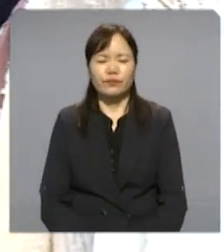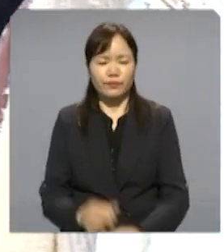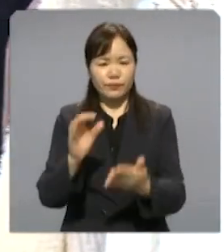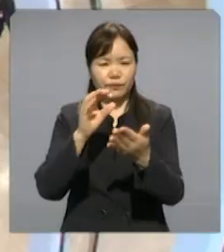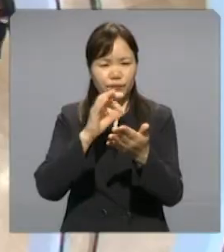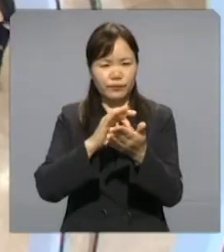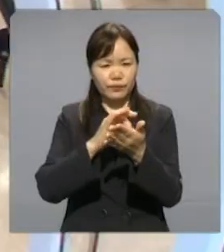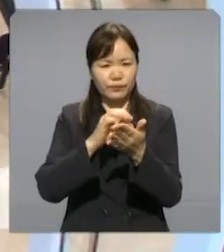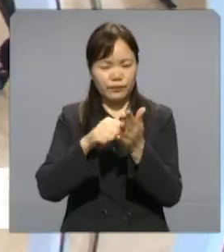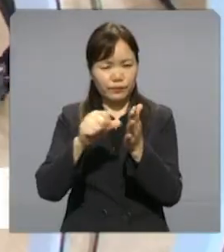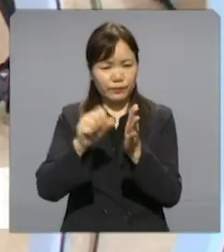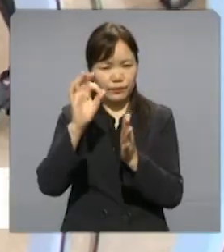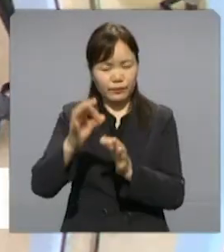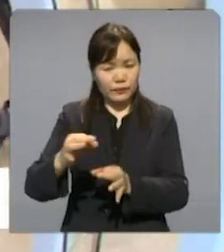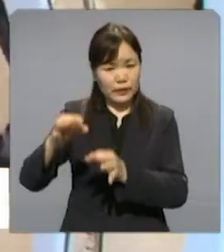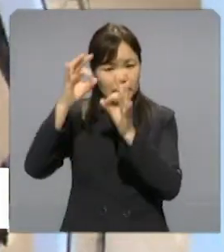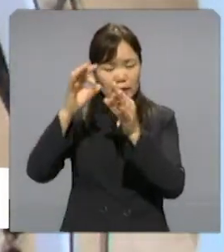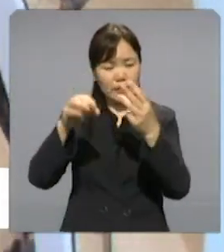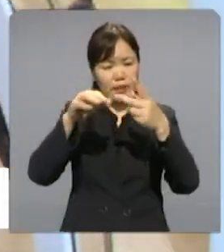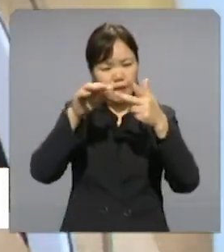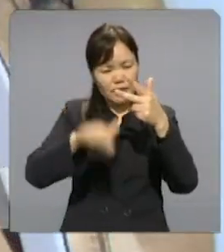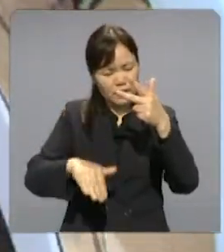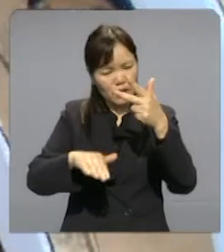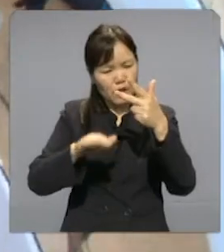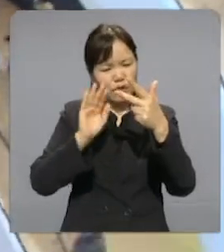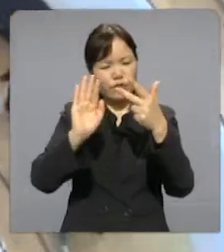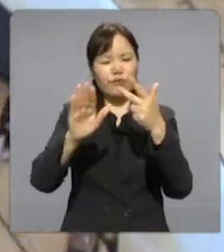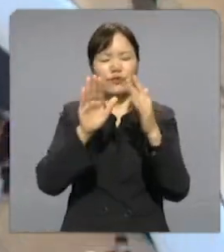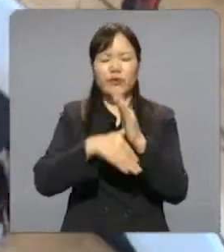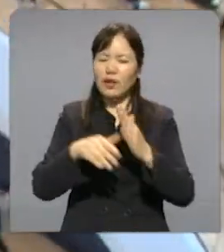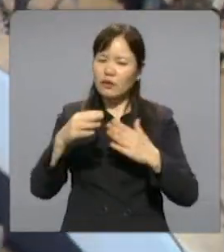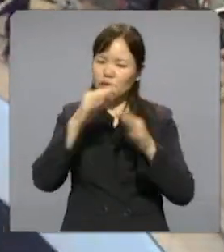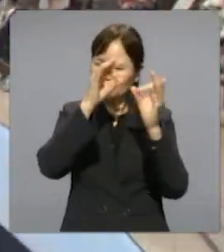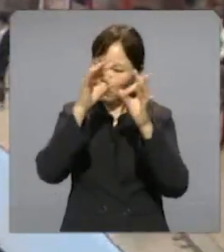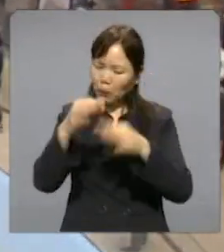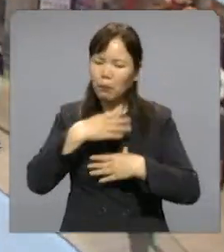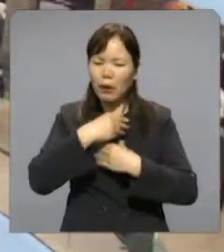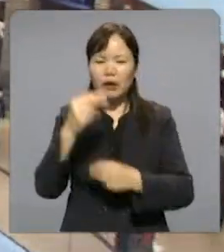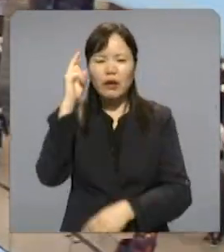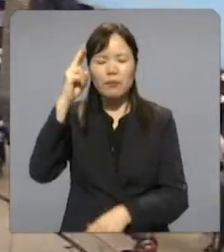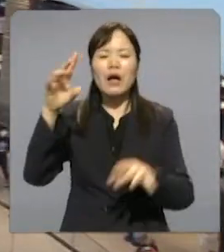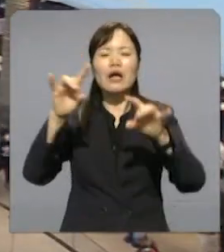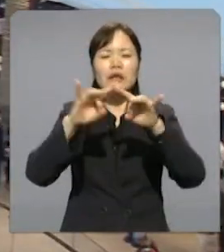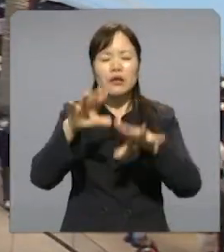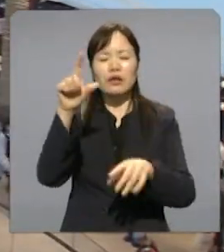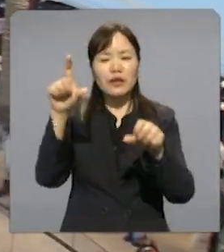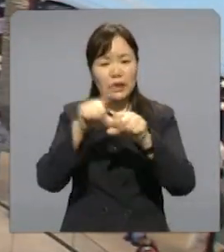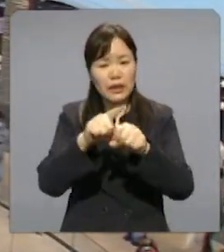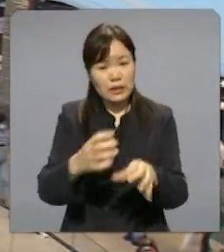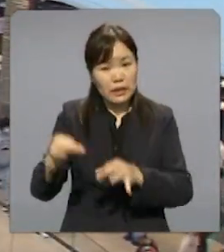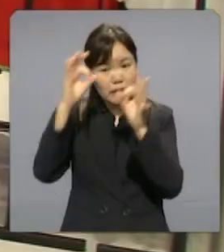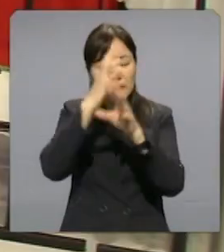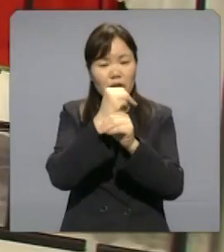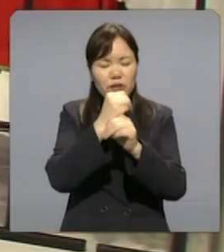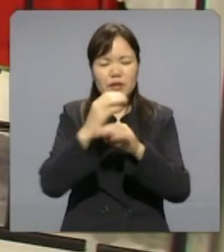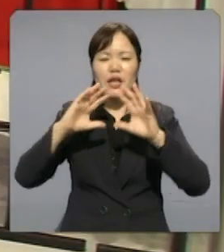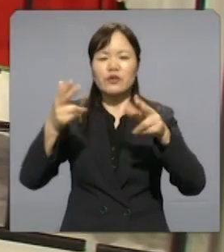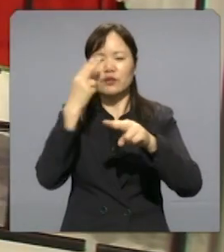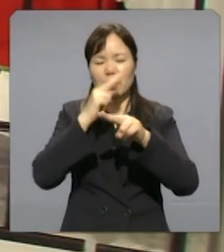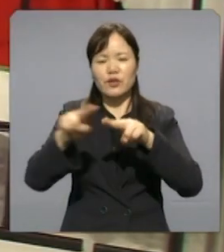소비자 물가 상승률이 하반기에는 안정될 것으로 전망되지만 전기 가스요금 인상 시기와 국제유가 등의